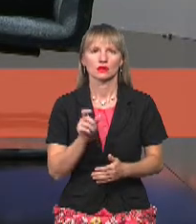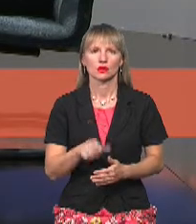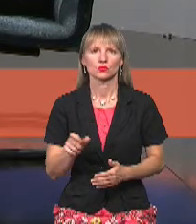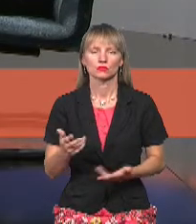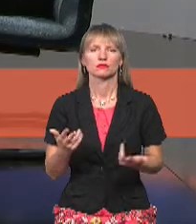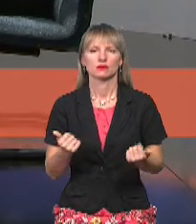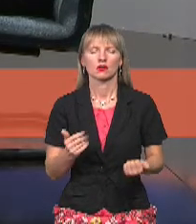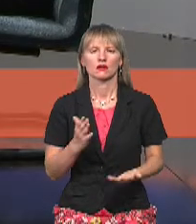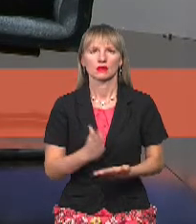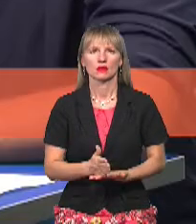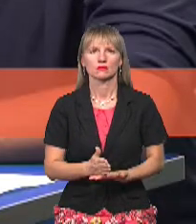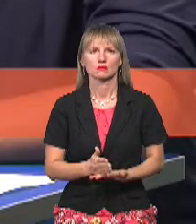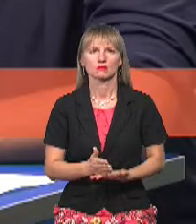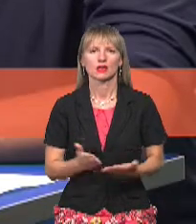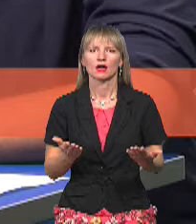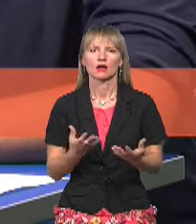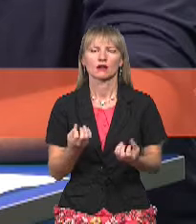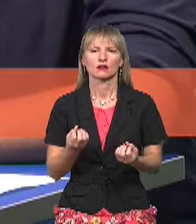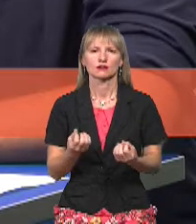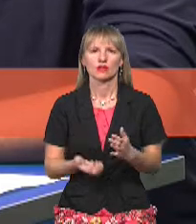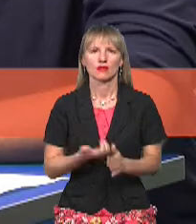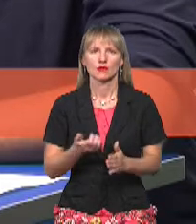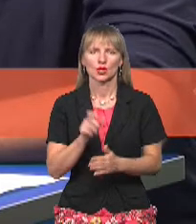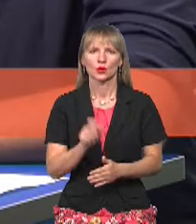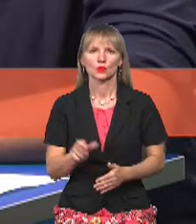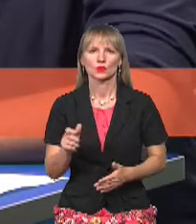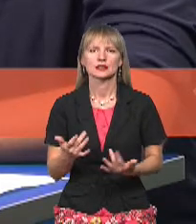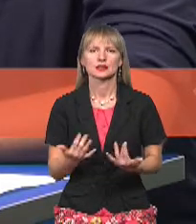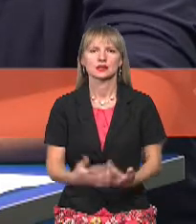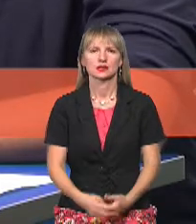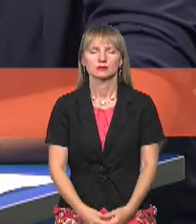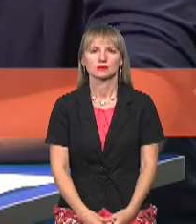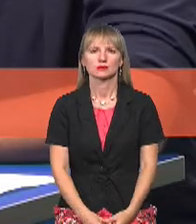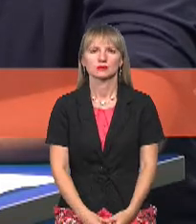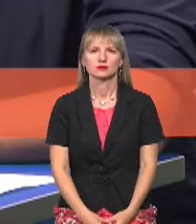Звичайно. Звичайно. А який недокомплект, якщо ви маєте цифри?